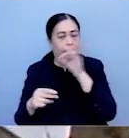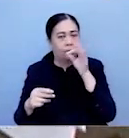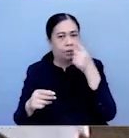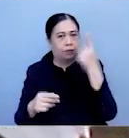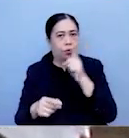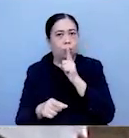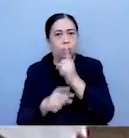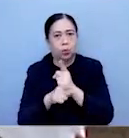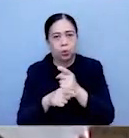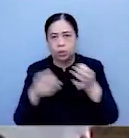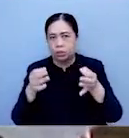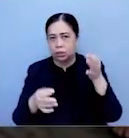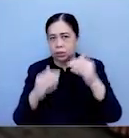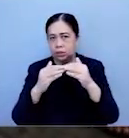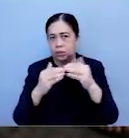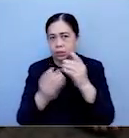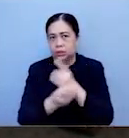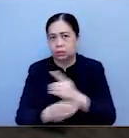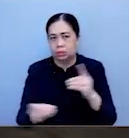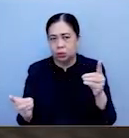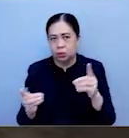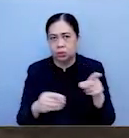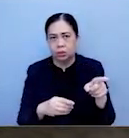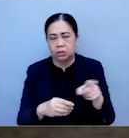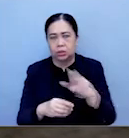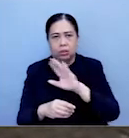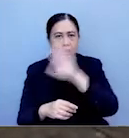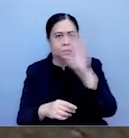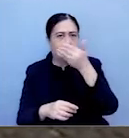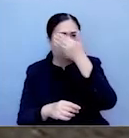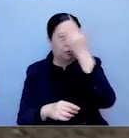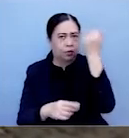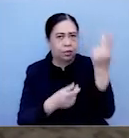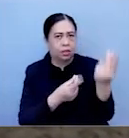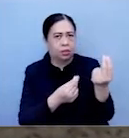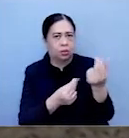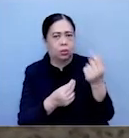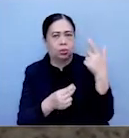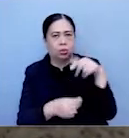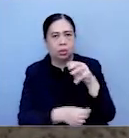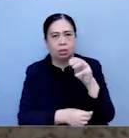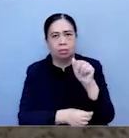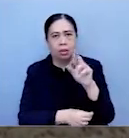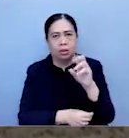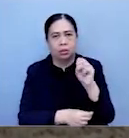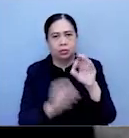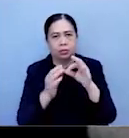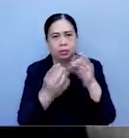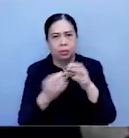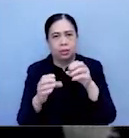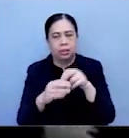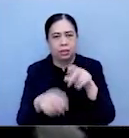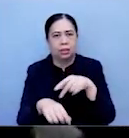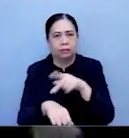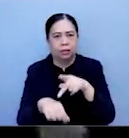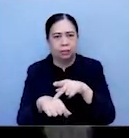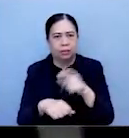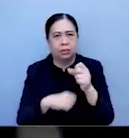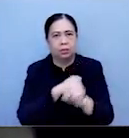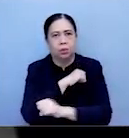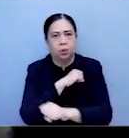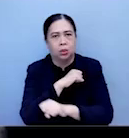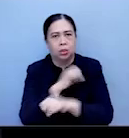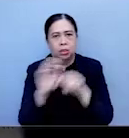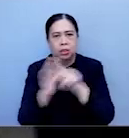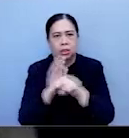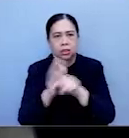Truth, Justice and Democracy na hindi nila malilimutan ang ginawa noon ng mga Marcos sa ating bansa. Murderers and thieves like him and